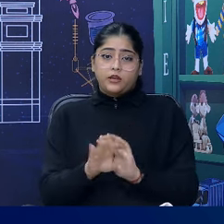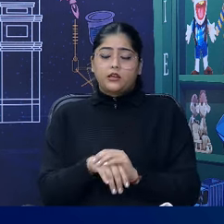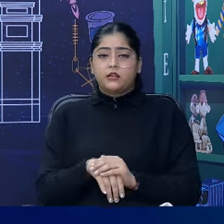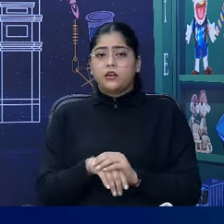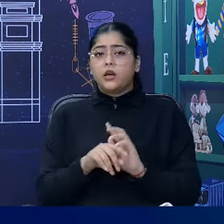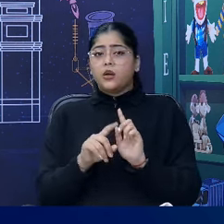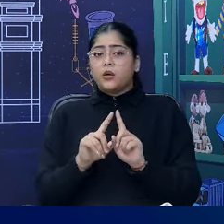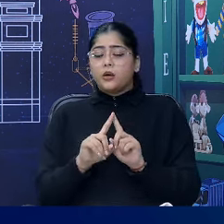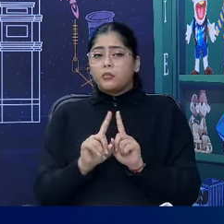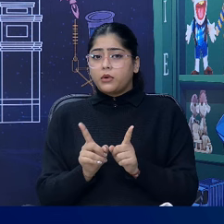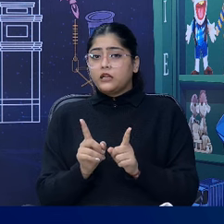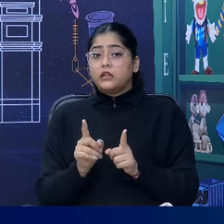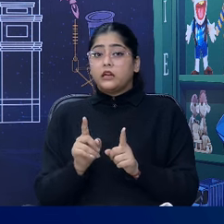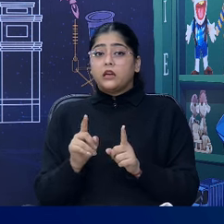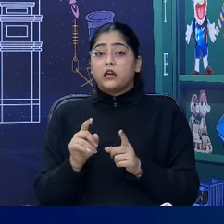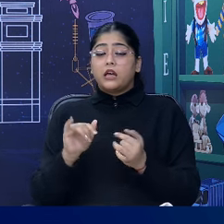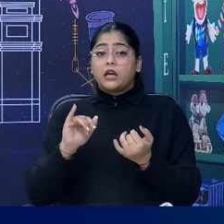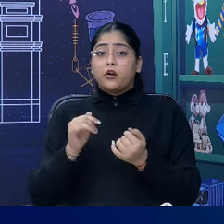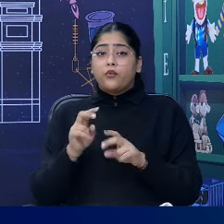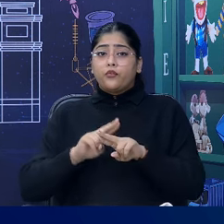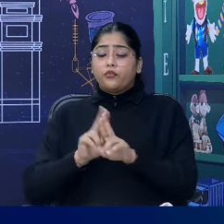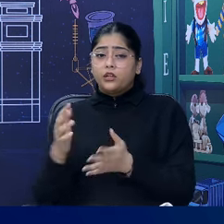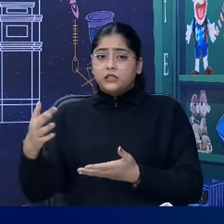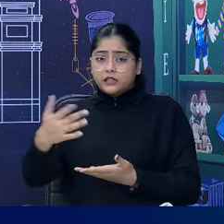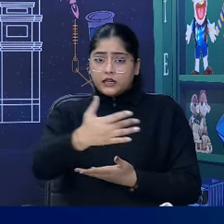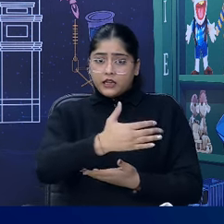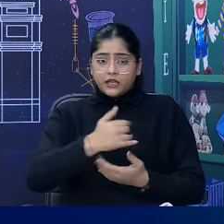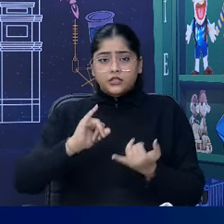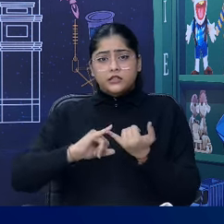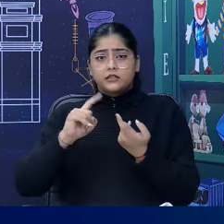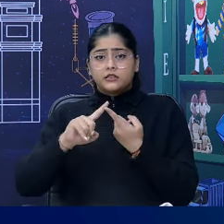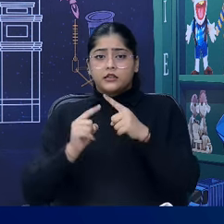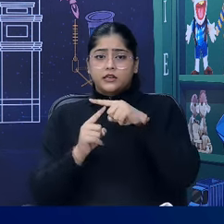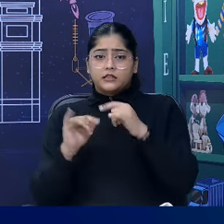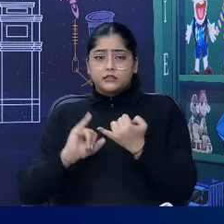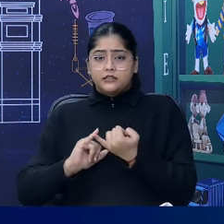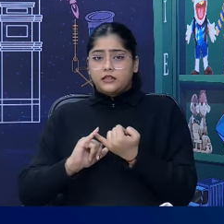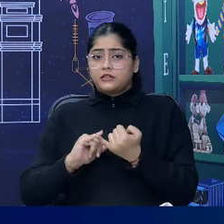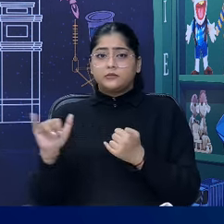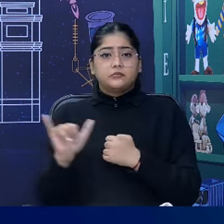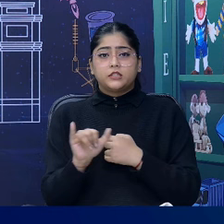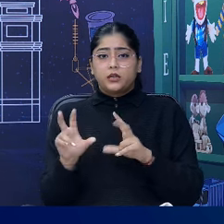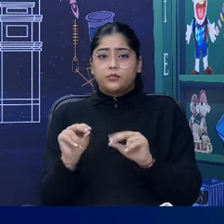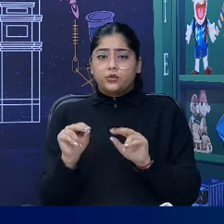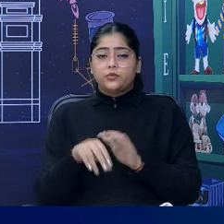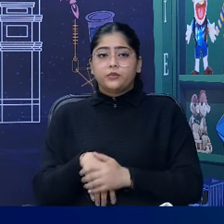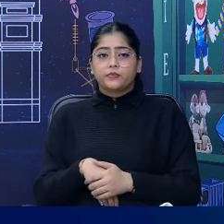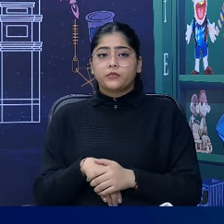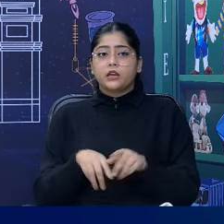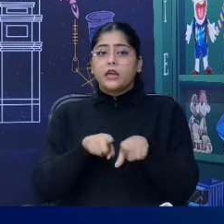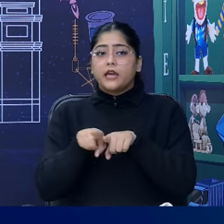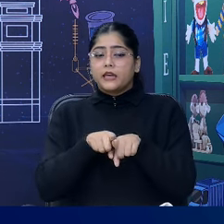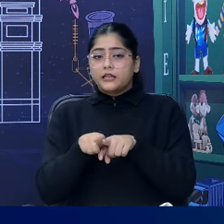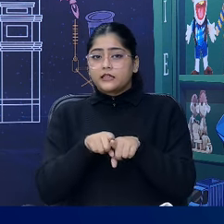है कि सारे ही कलेक्शंस सेट होंगे. लाइक अगर मैं एग्जांपल दूं कलेक्शन ऑफ रिच पीपल ऑफ